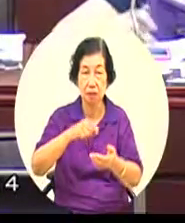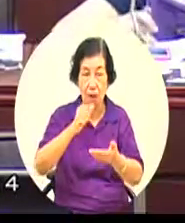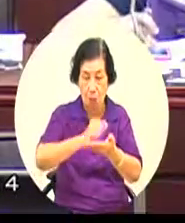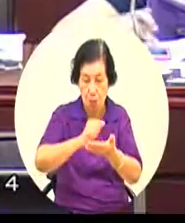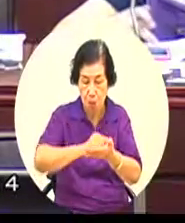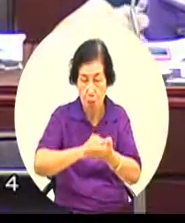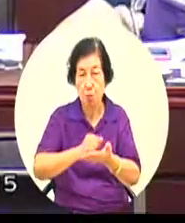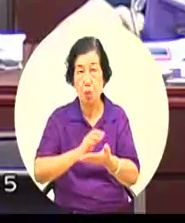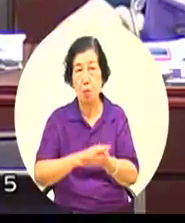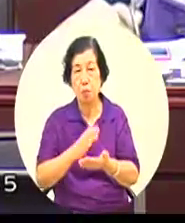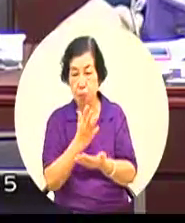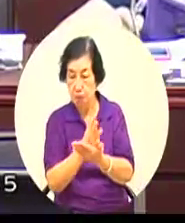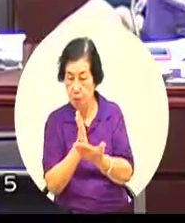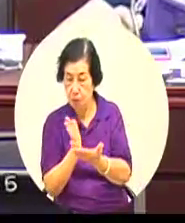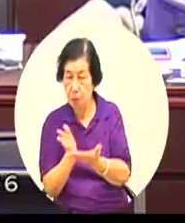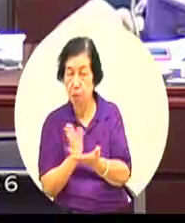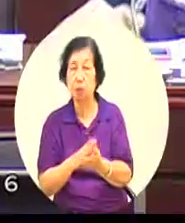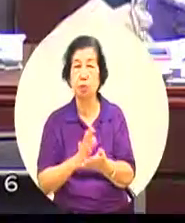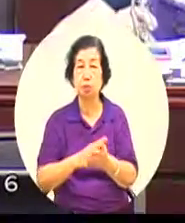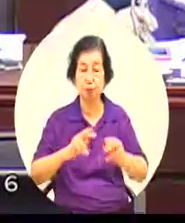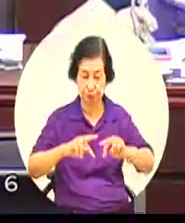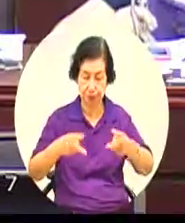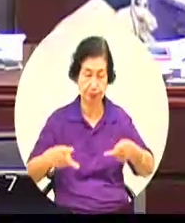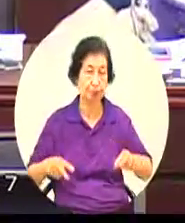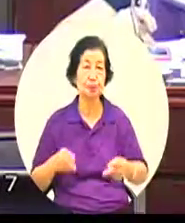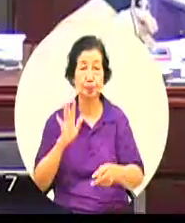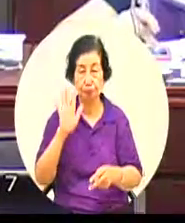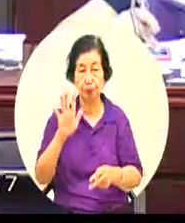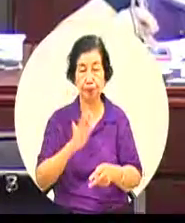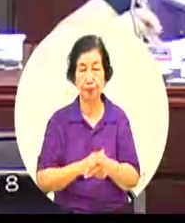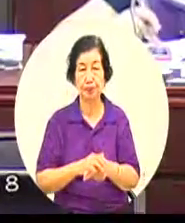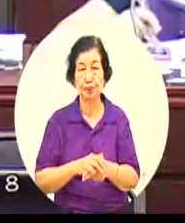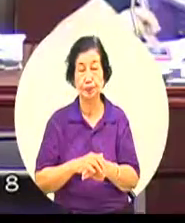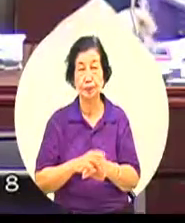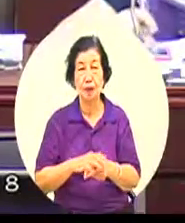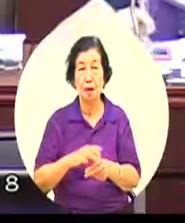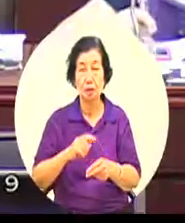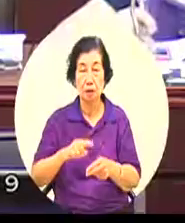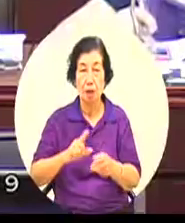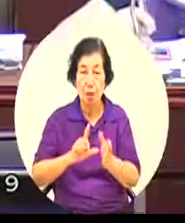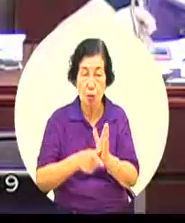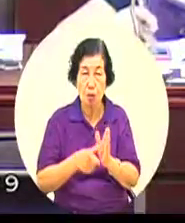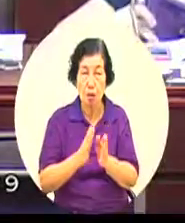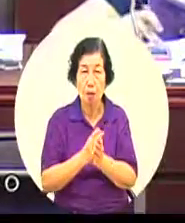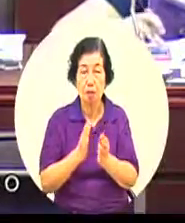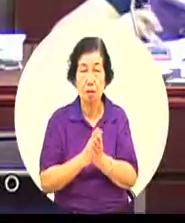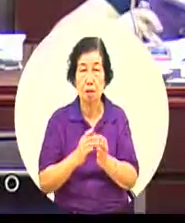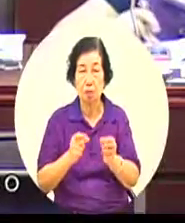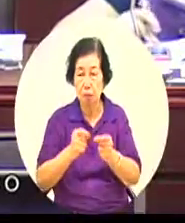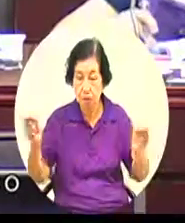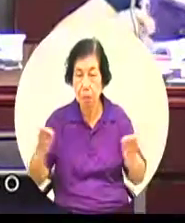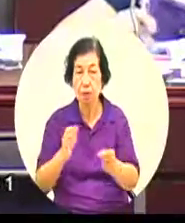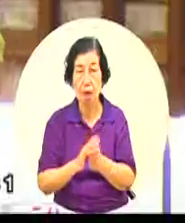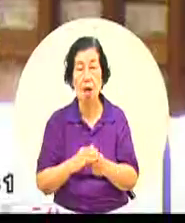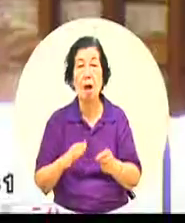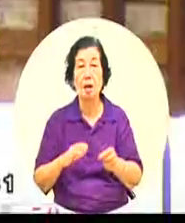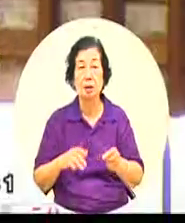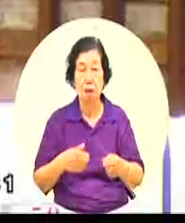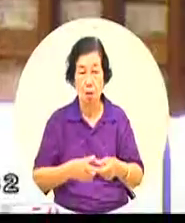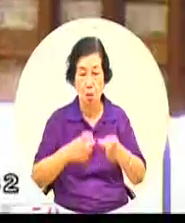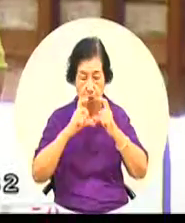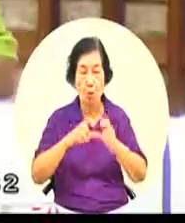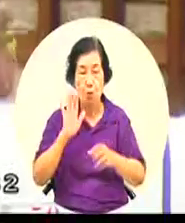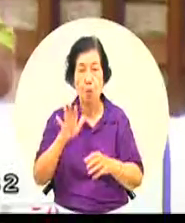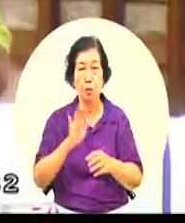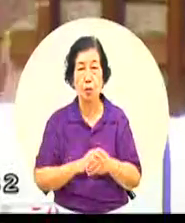状况大概就是有一些调整，但度过这个时间，等恢复生产以后，大致就没有问题了。 这样有去了解了哈、